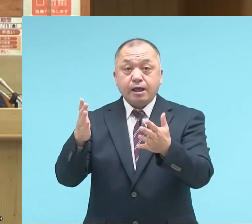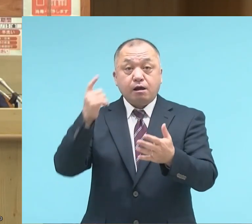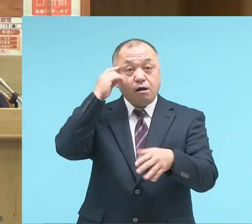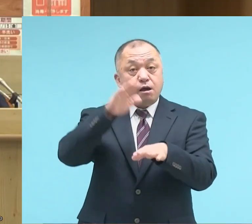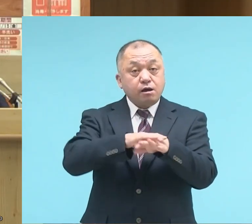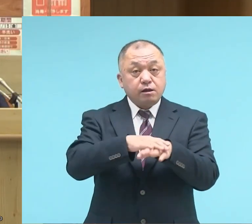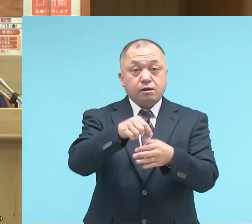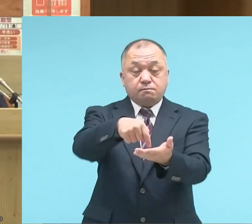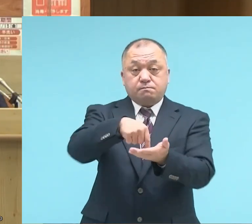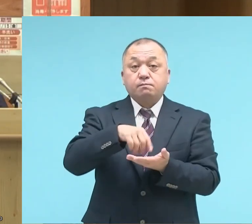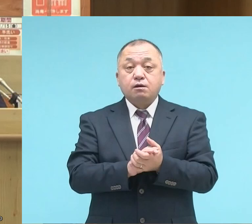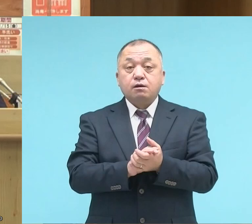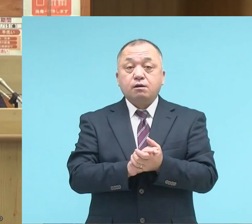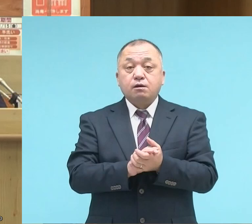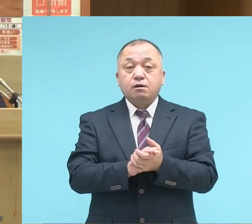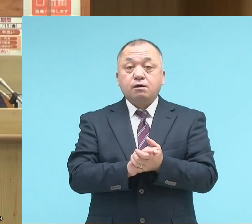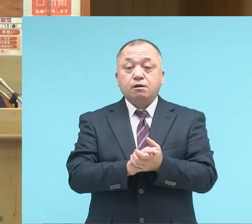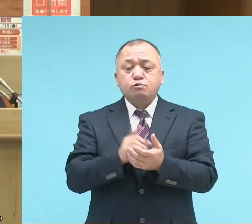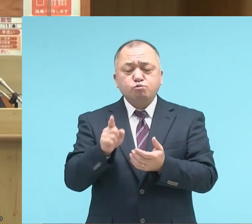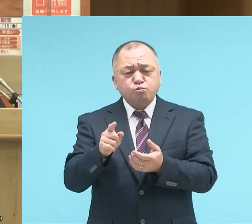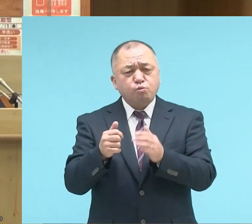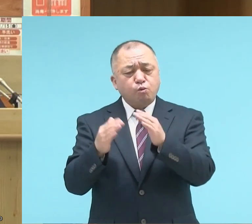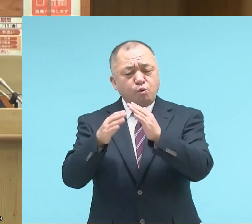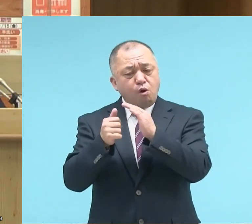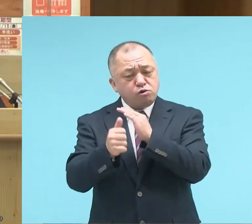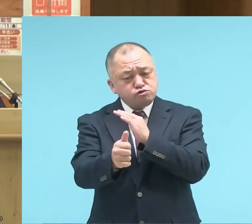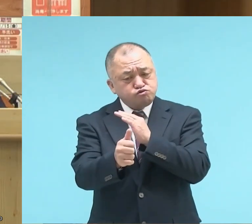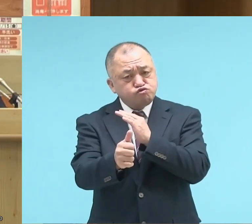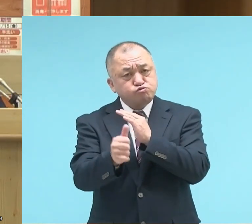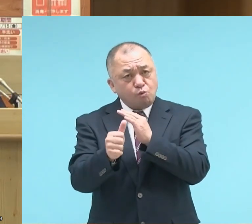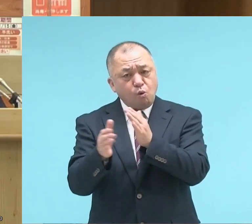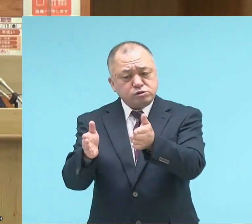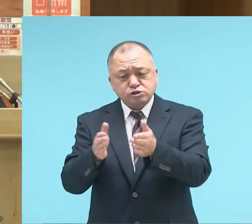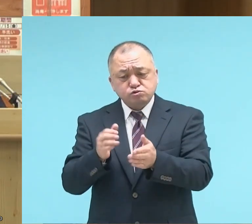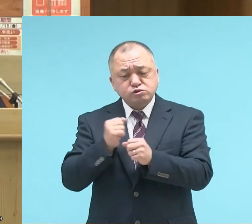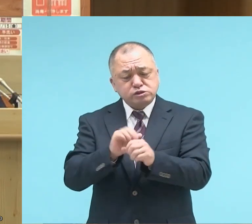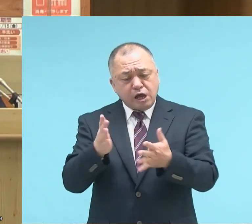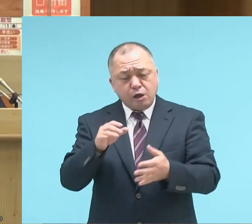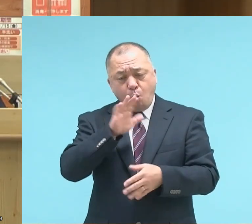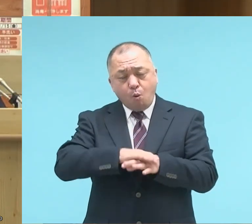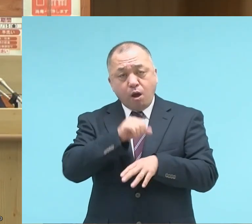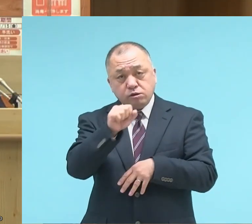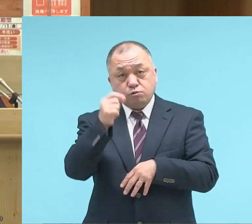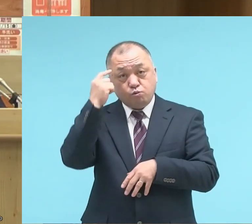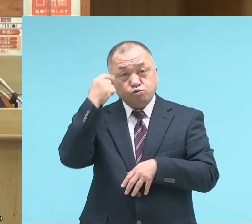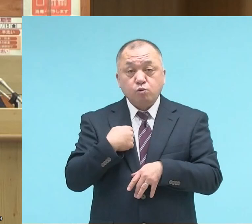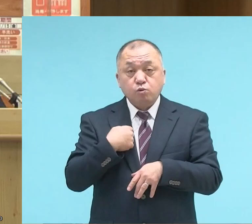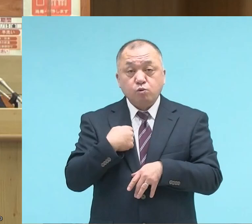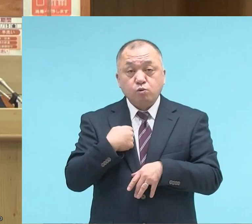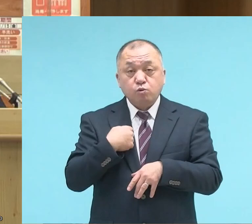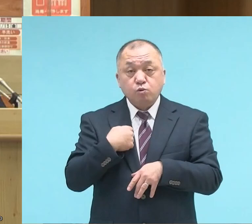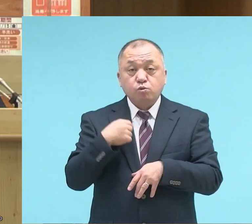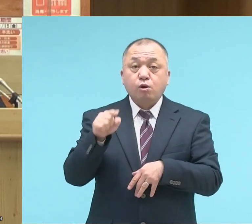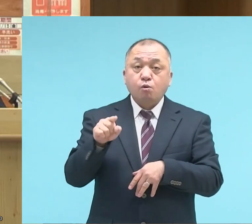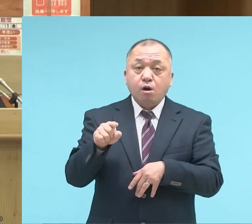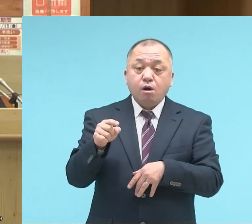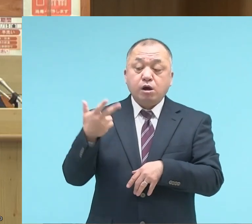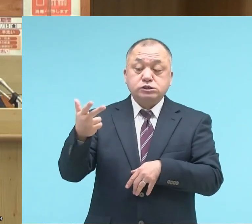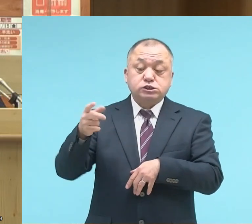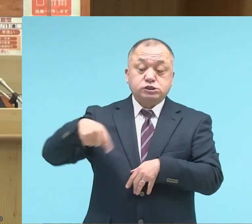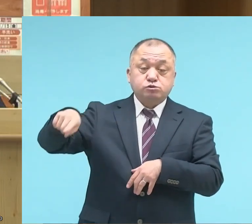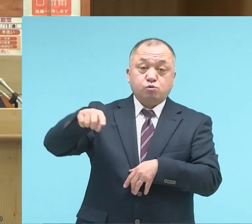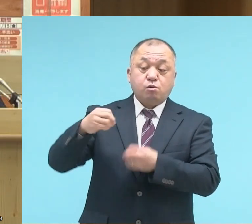ども、それであれば外出自粛もしなければいいのではないかなというふうに思ってしまうんですけれども、それはどうして市中